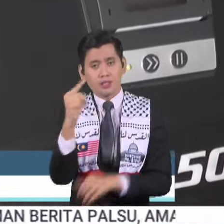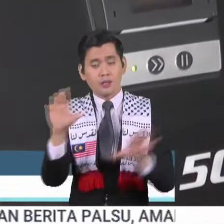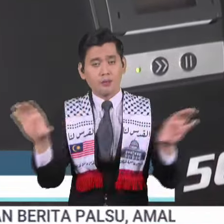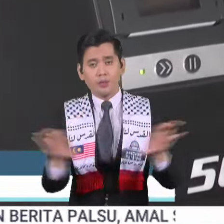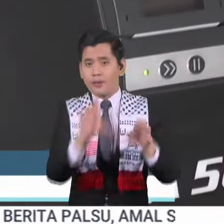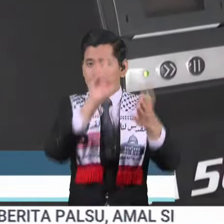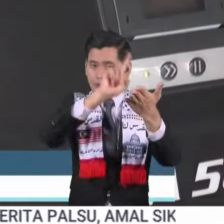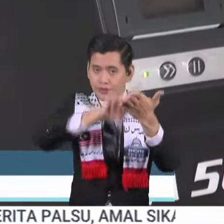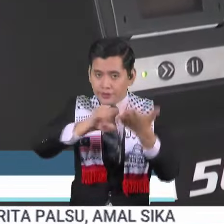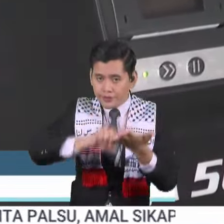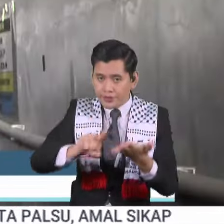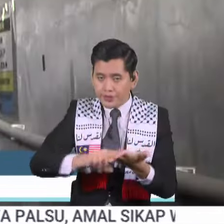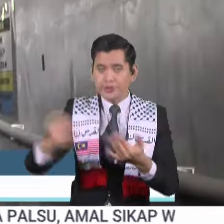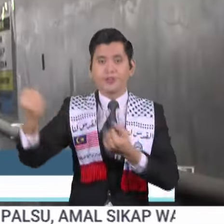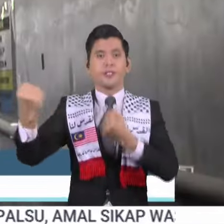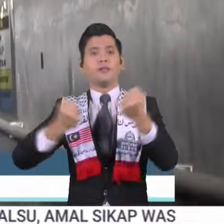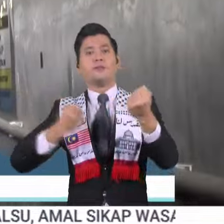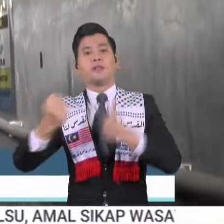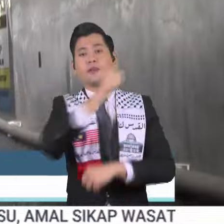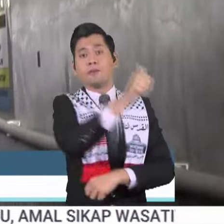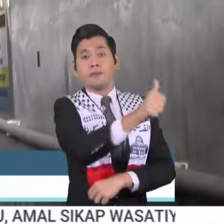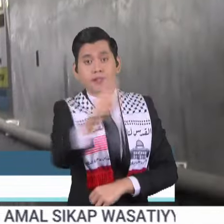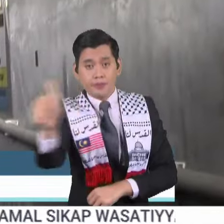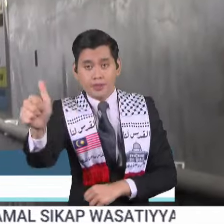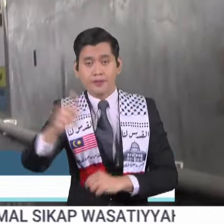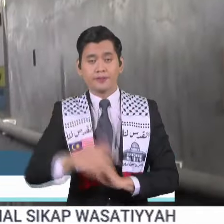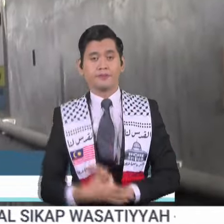melakukan pemeriksaan ke atas kenderaan mereka.